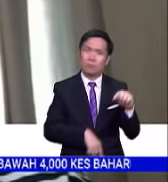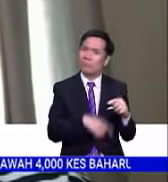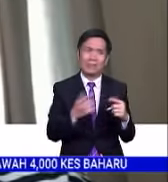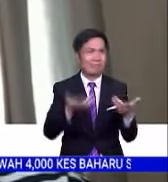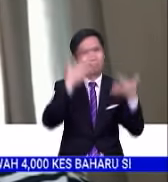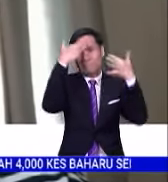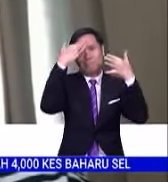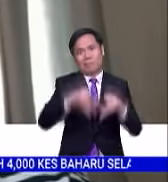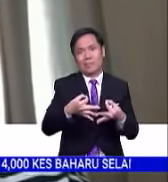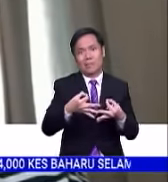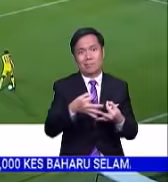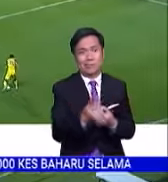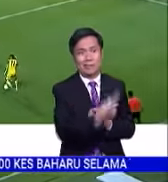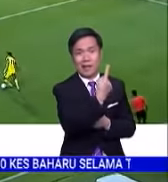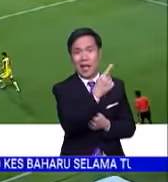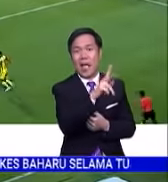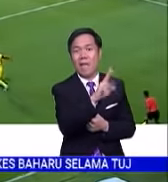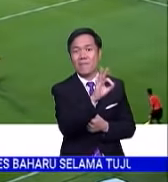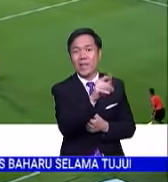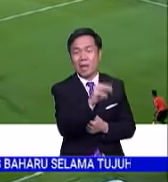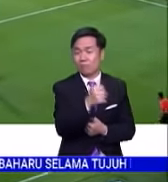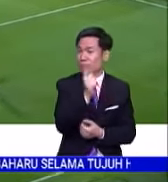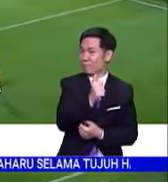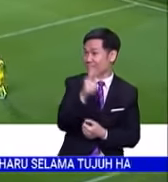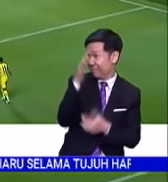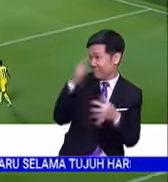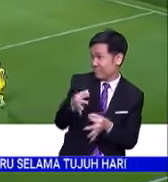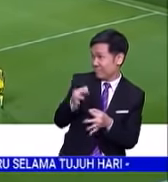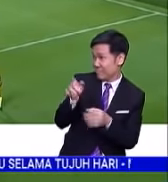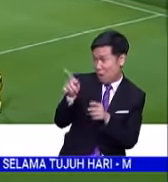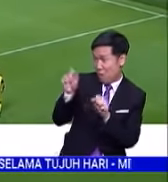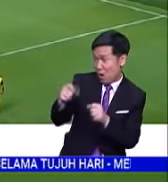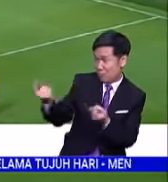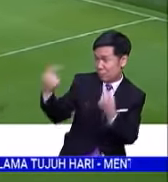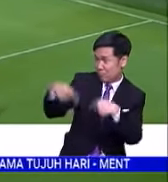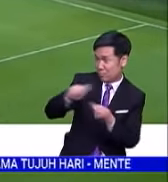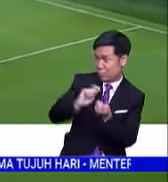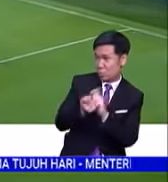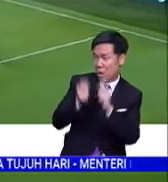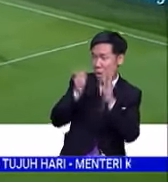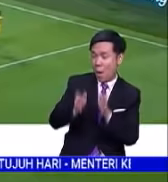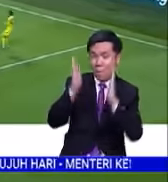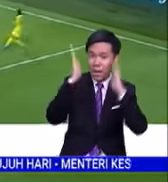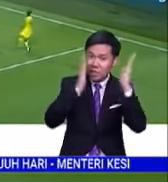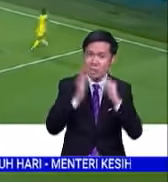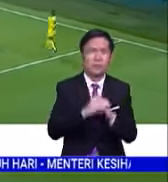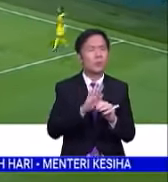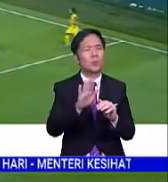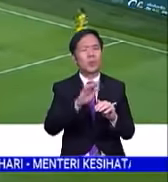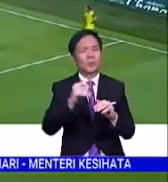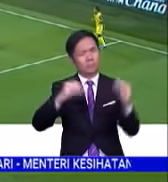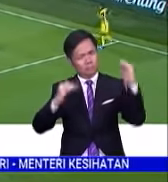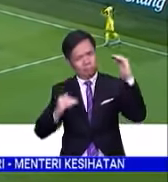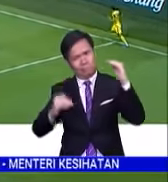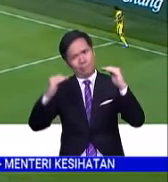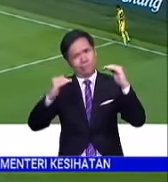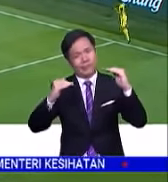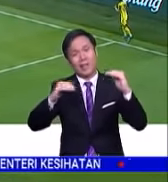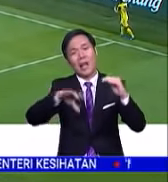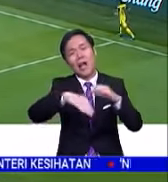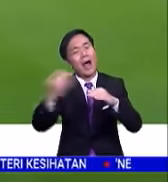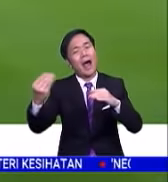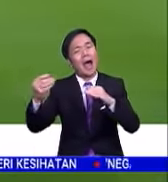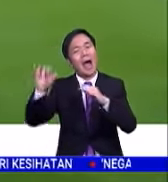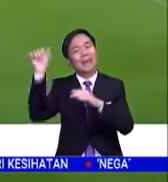individu oleh FAM. Sambil menganggap program naturalisasi ini sebagai satu kaedah merapatkan jurang dengan kuasa-kuasa